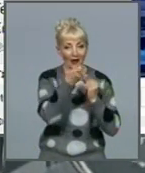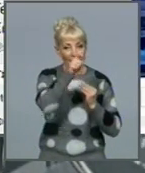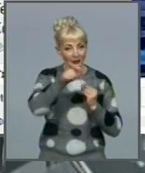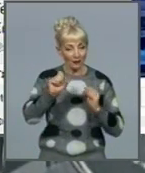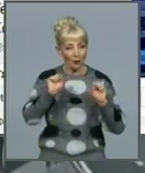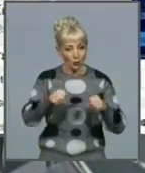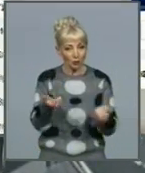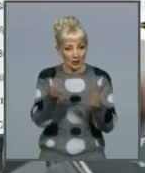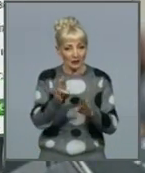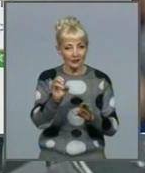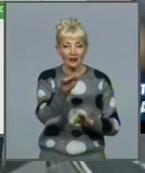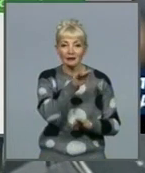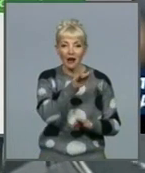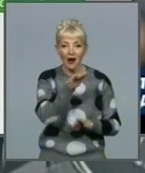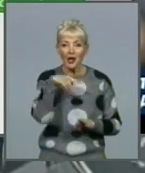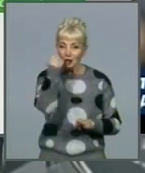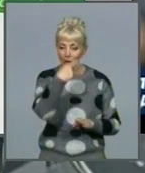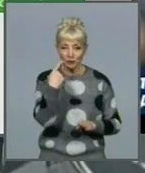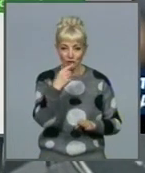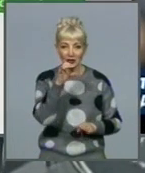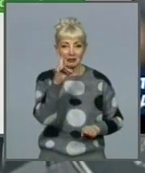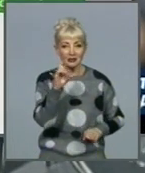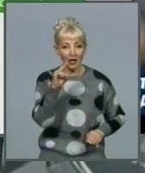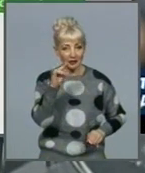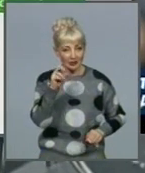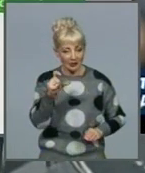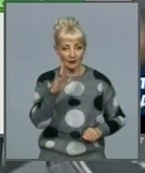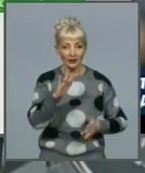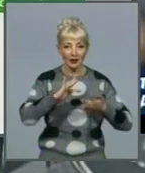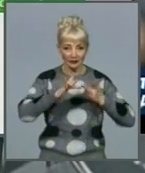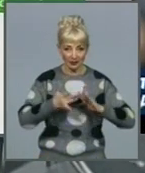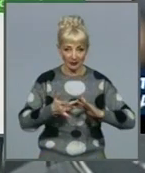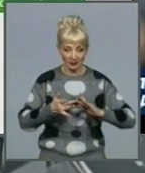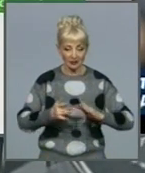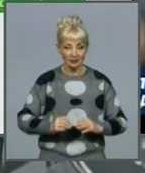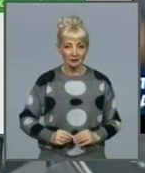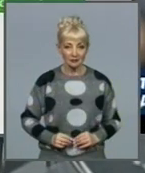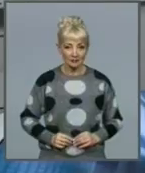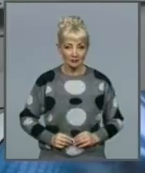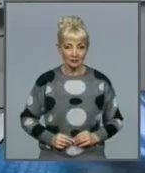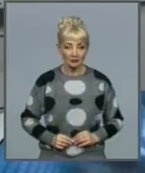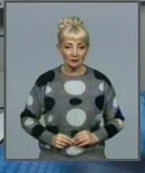офіційних сторінках міського голови в соцмережах. Леся Копелюк та Євгеній Клочко, «Харківські звісті».